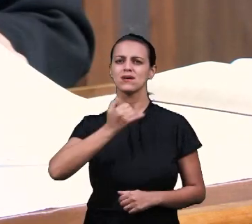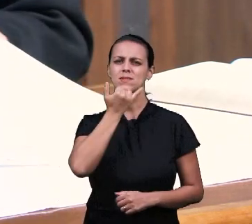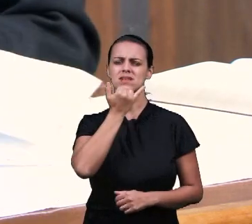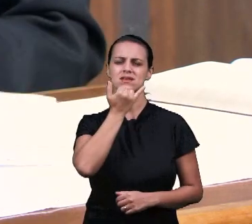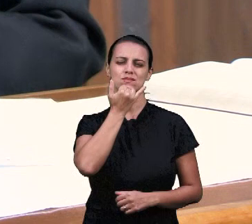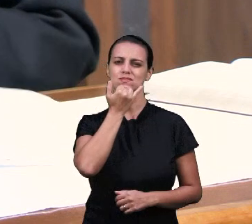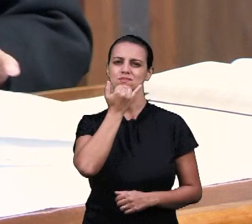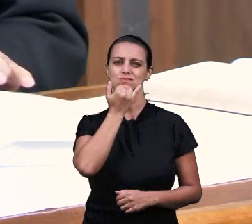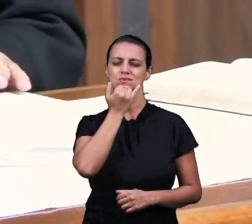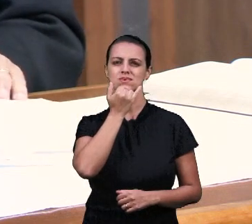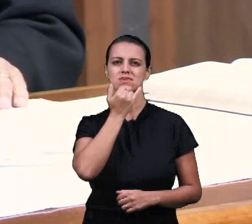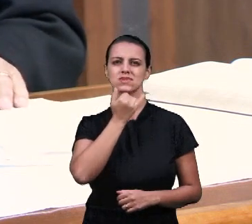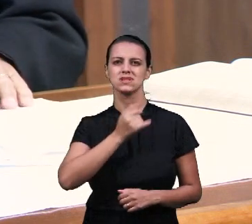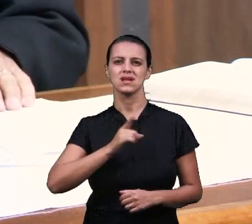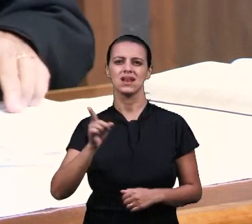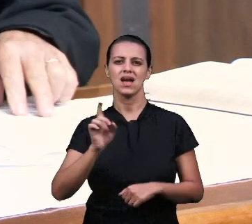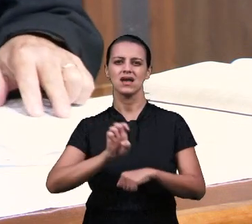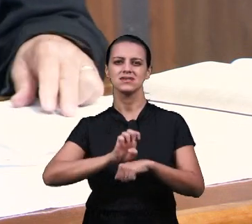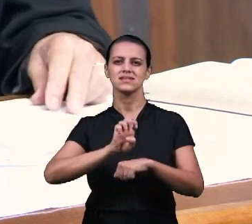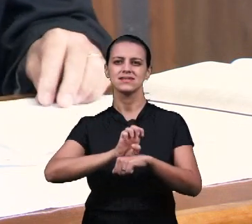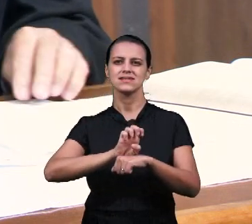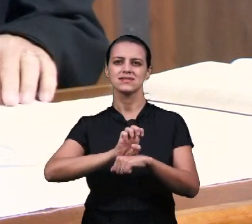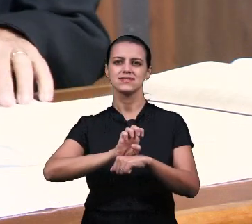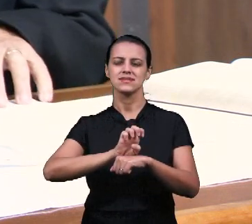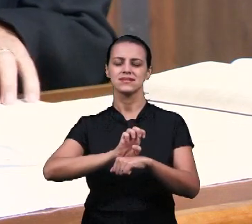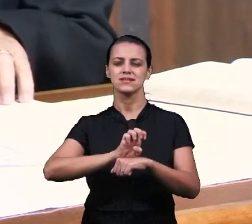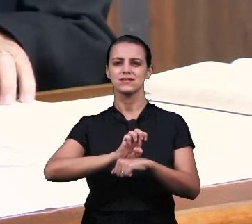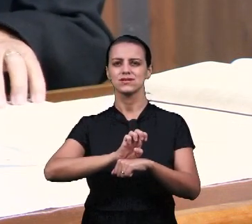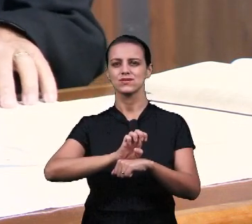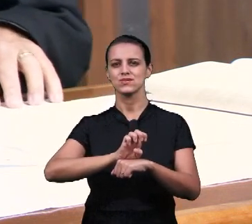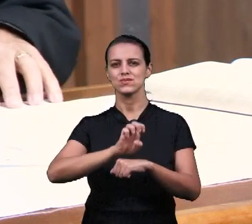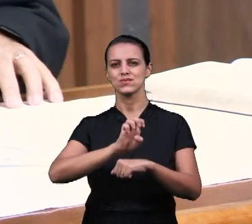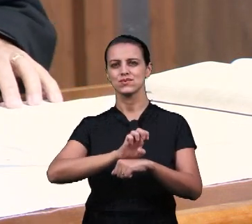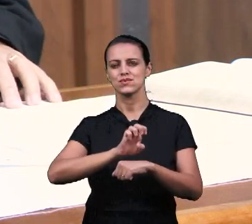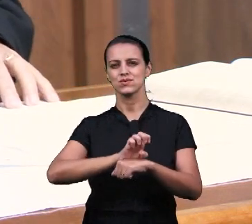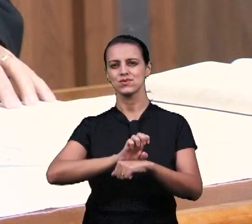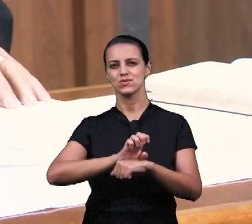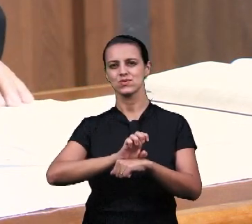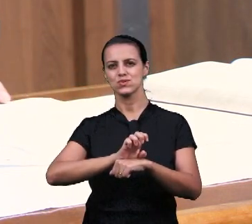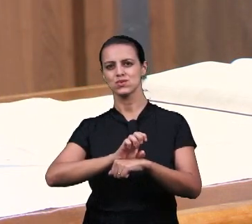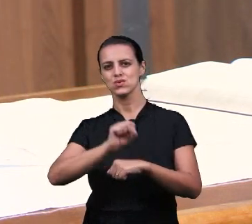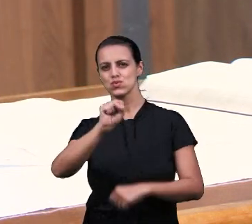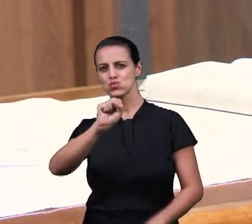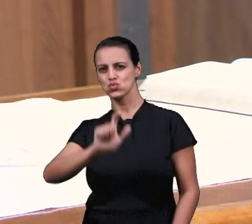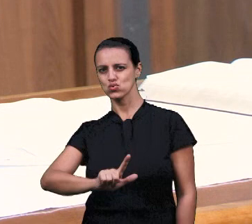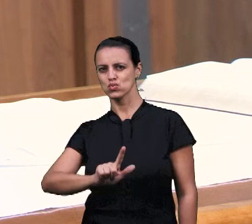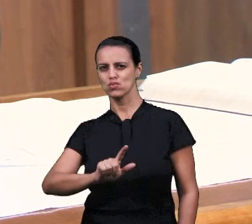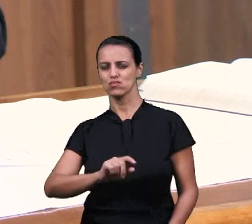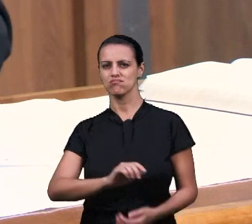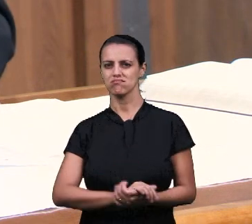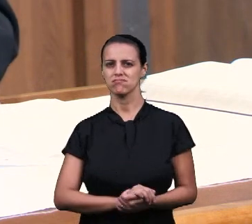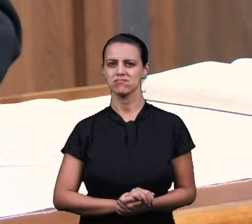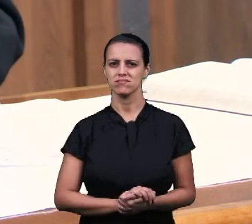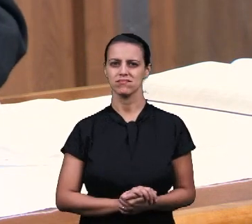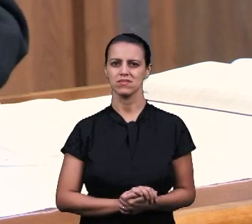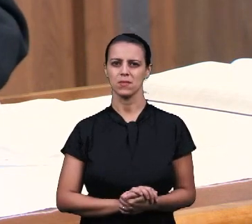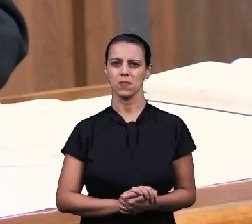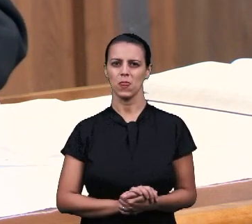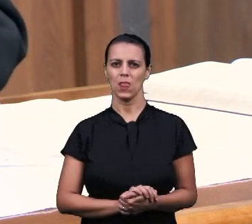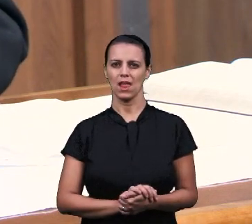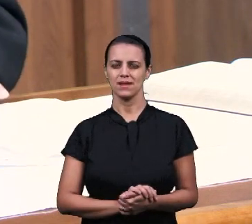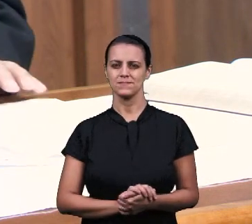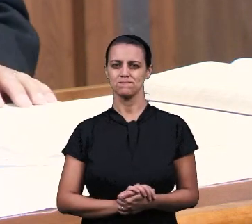nous passons à l'état de Rio Grande do Sul, où nous allons voir la réponse de la sœur